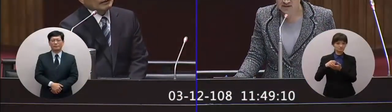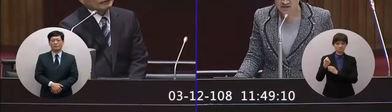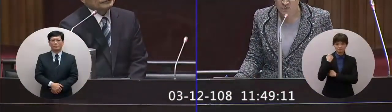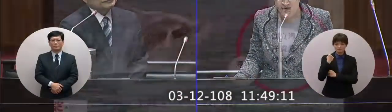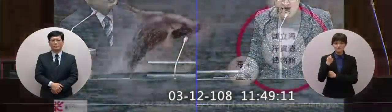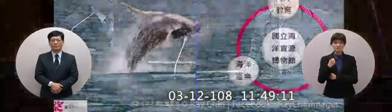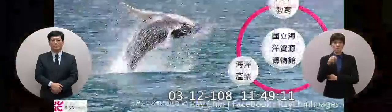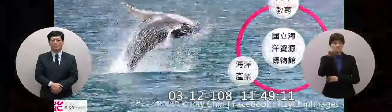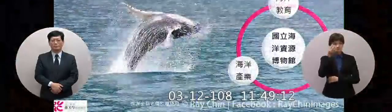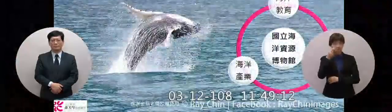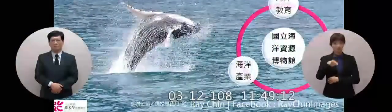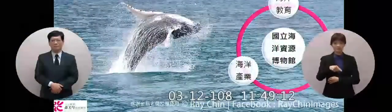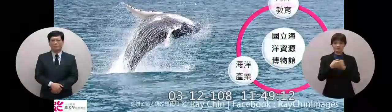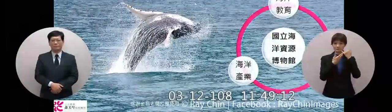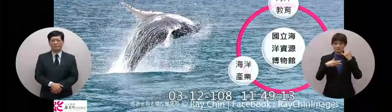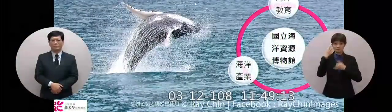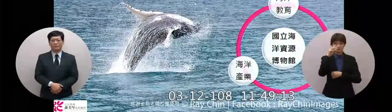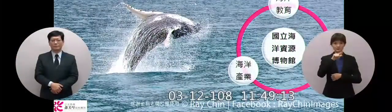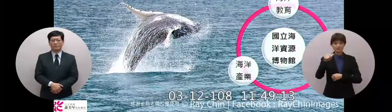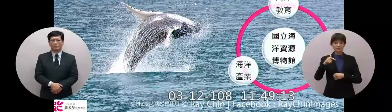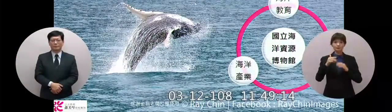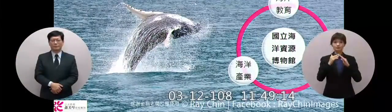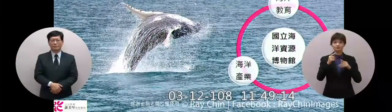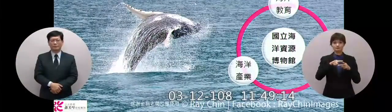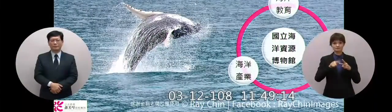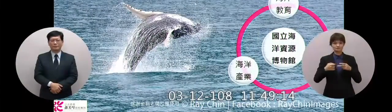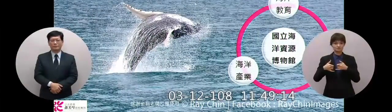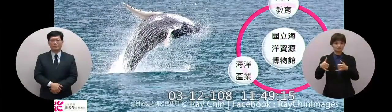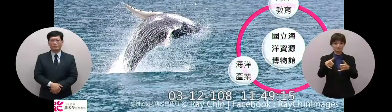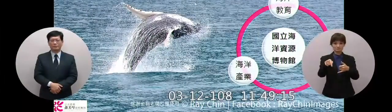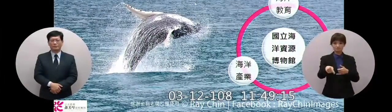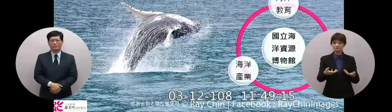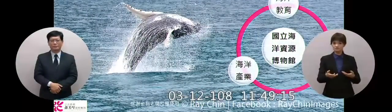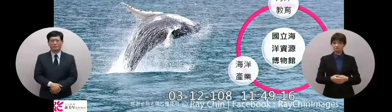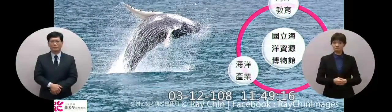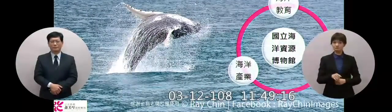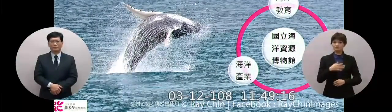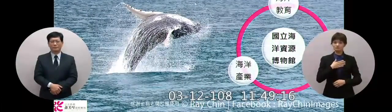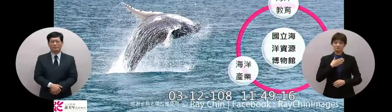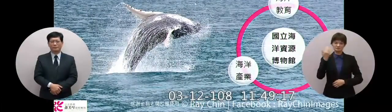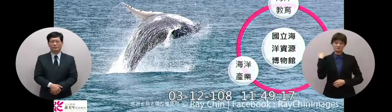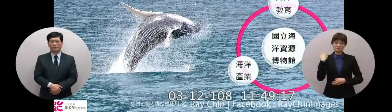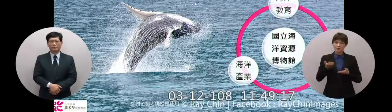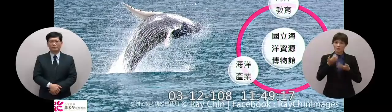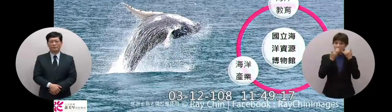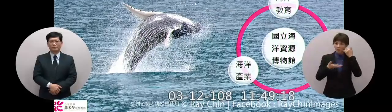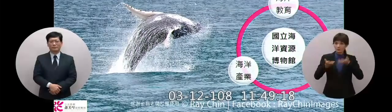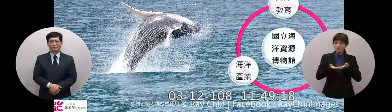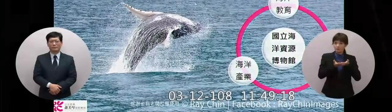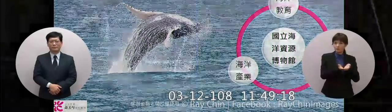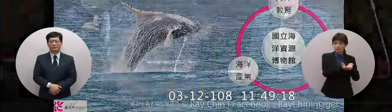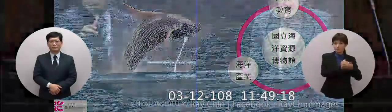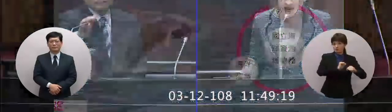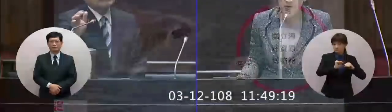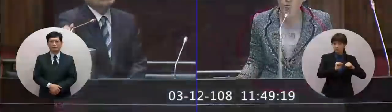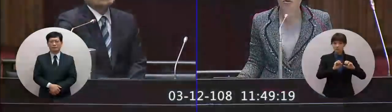廊道以及国立海洋资源博物馆的这个议题哦。那么我们都知道，从大航海时代开始呢，世界的强